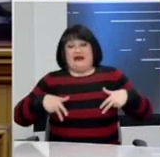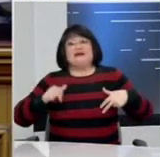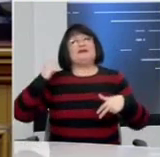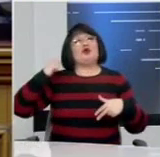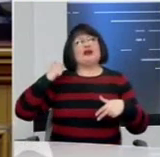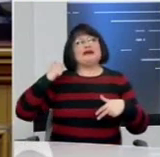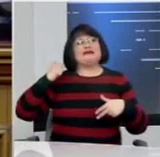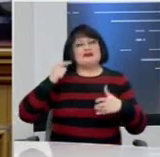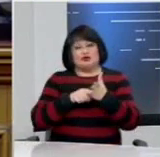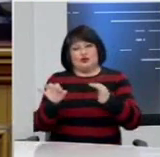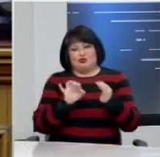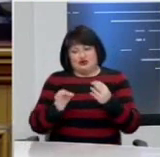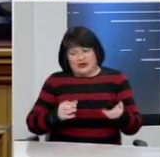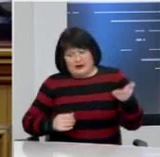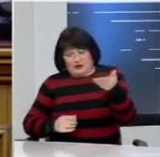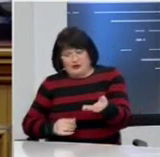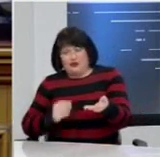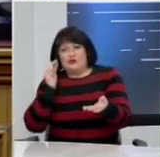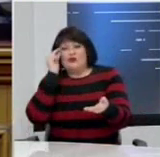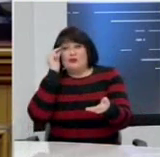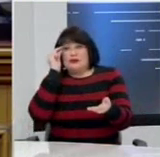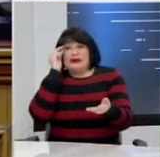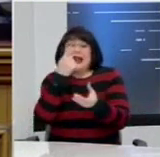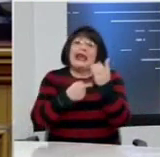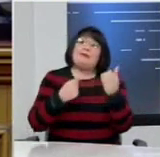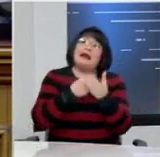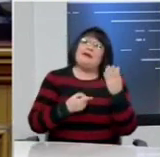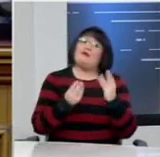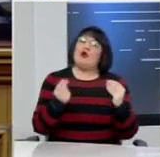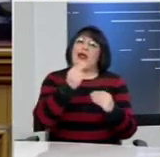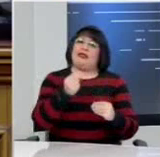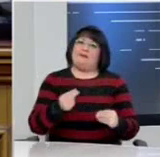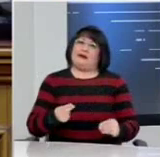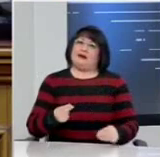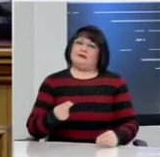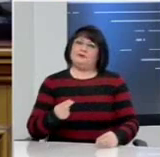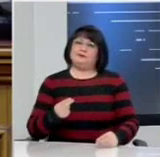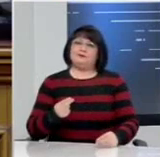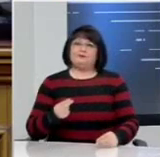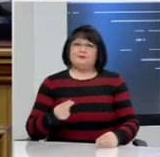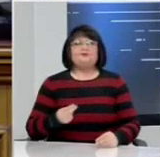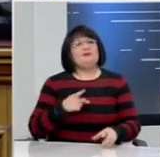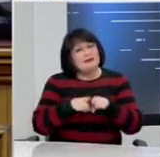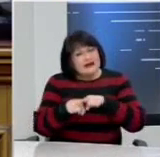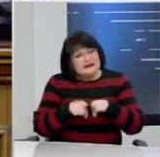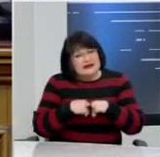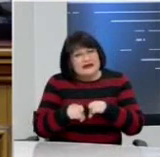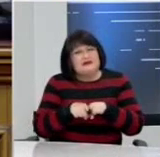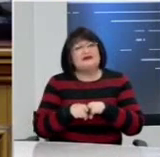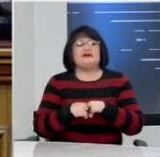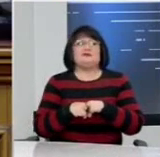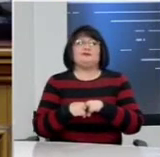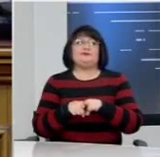προχθές από την κυβέρνηση έχει ελλείμματα, παρά το γεγονός ότι βασίζεται στο πλαίσιο